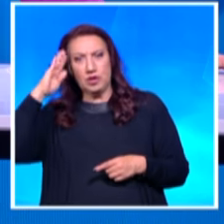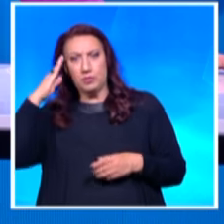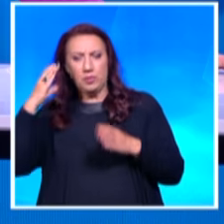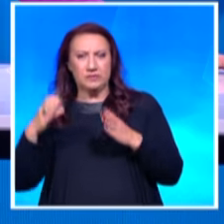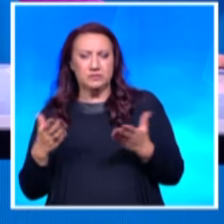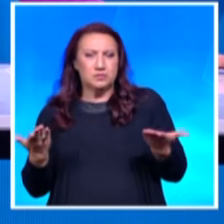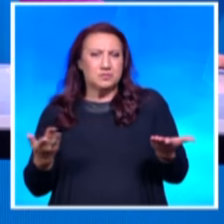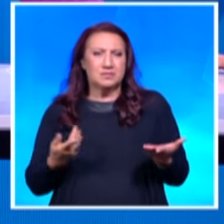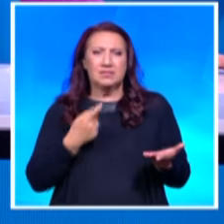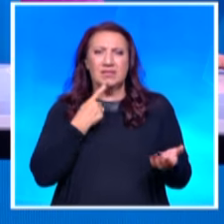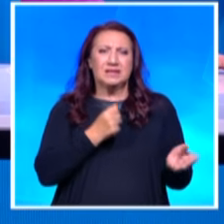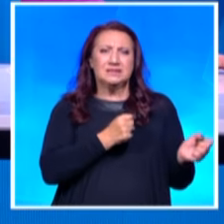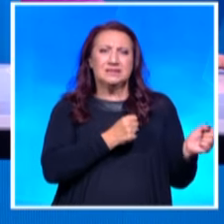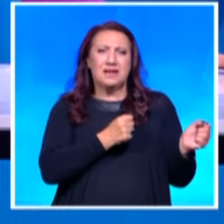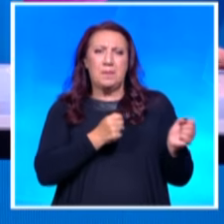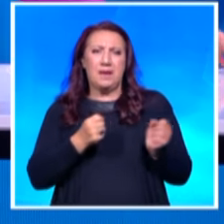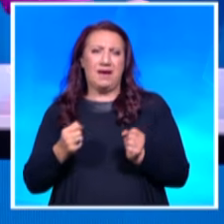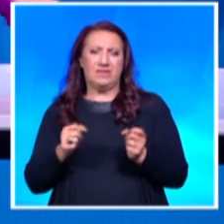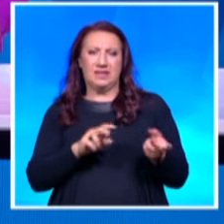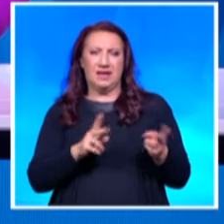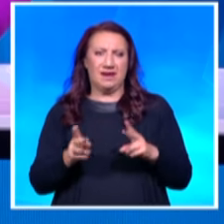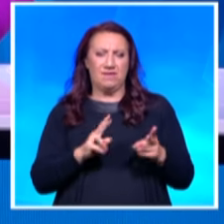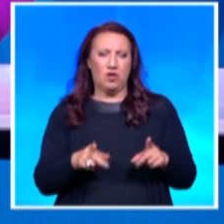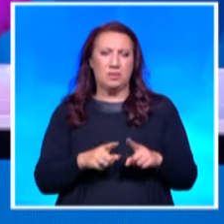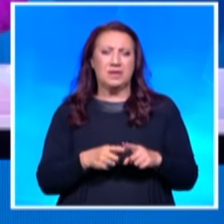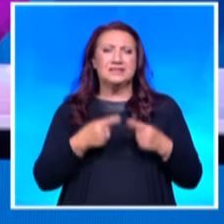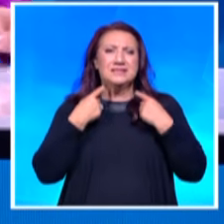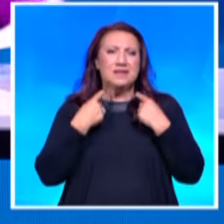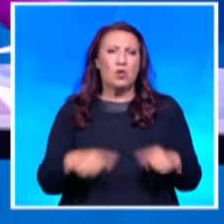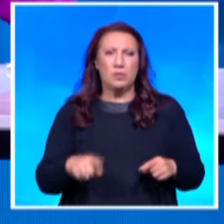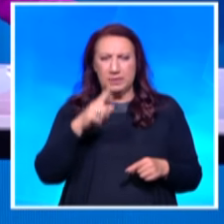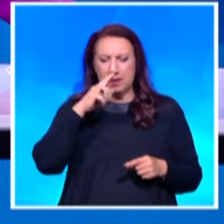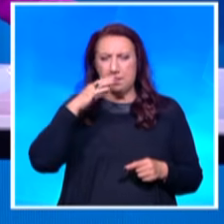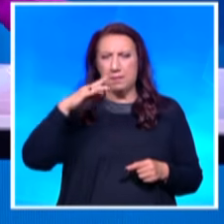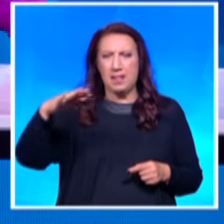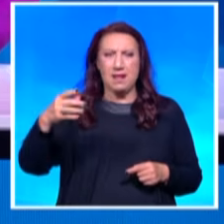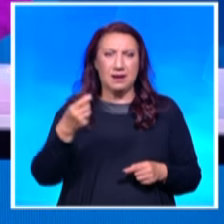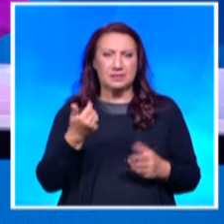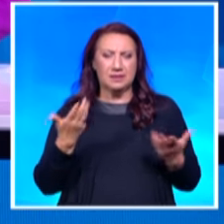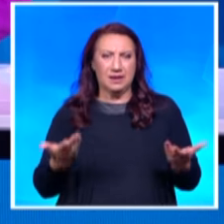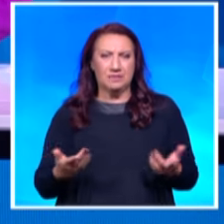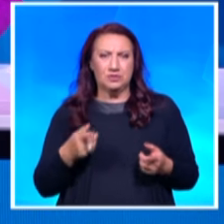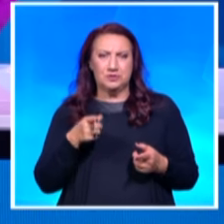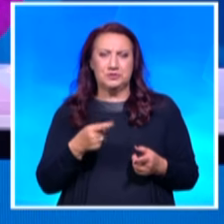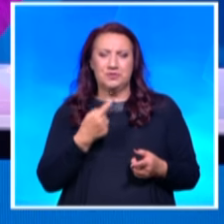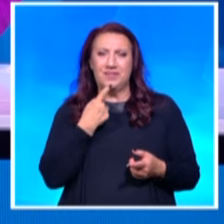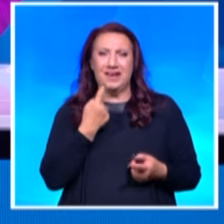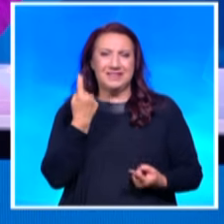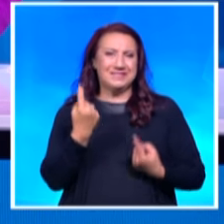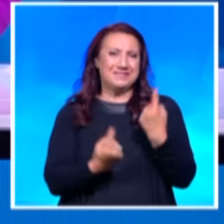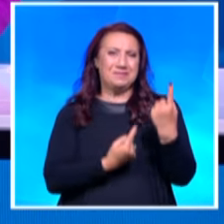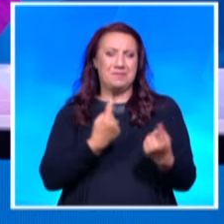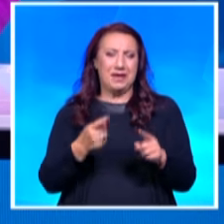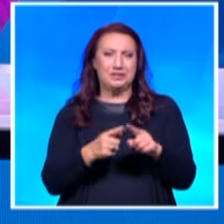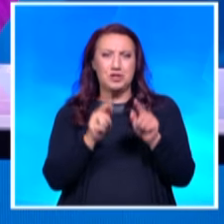обвинения отправиха управляващите към предшествениците си от служебното правителство Донев. Това е смешен плач, така отговори на